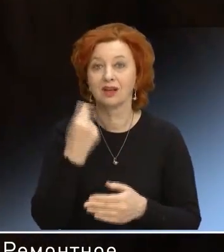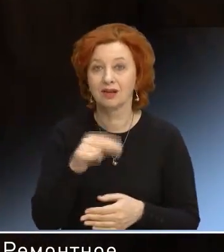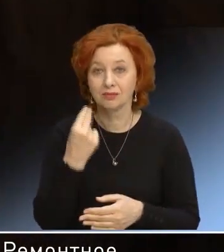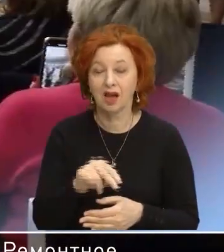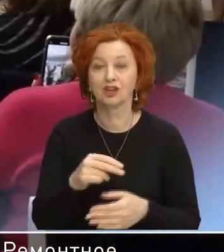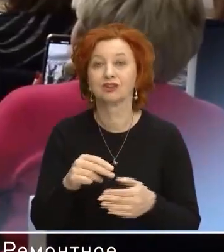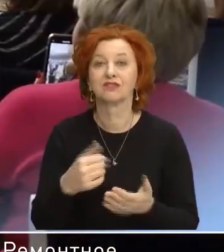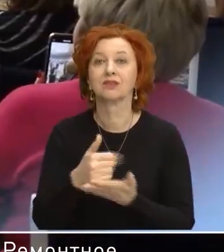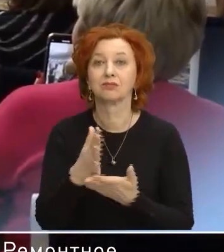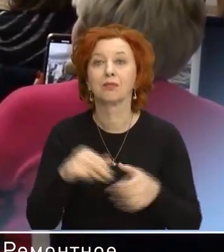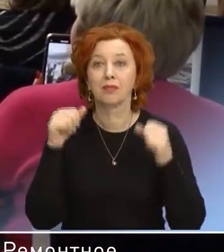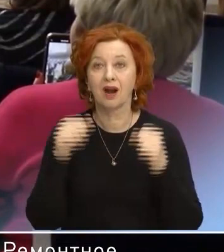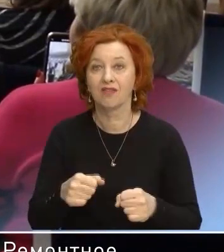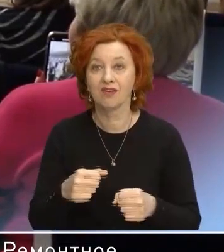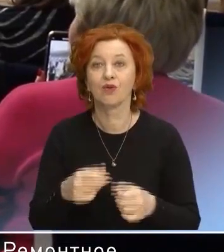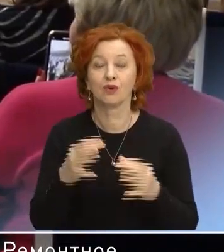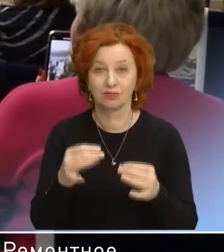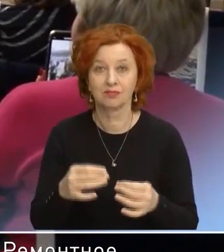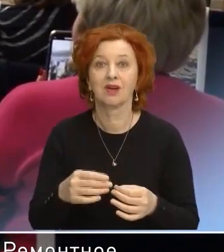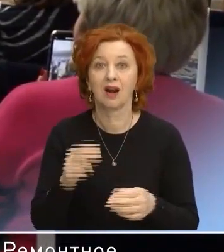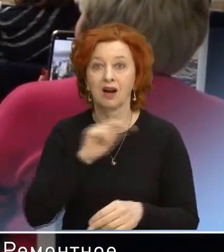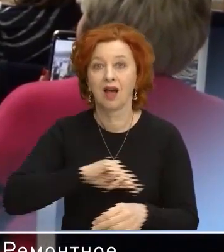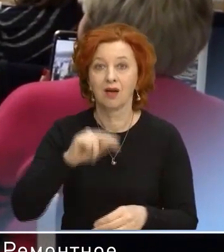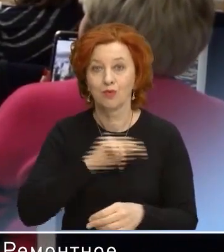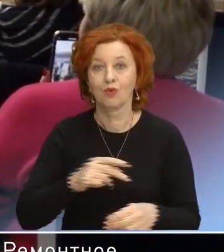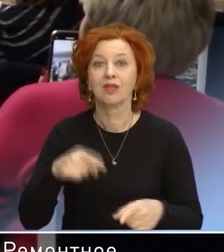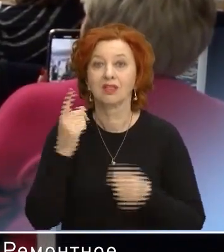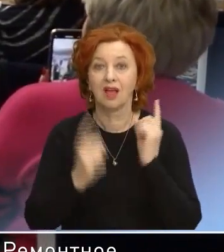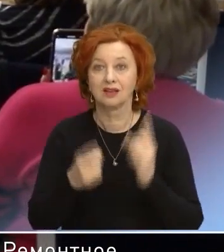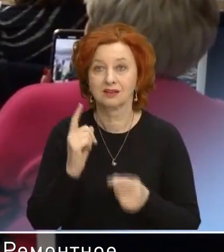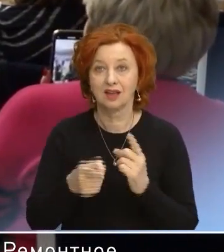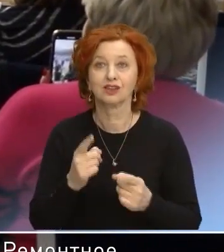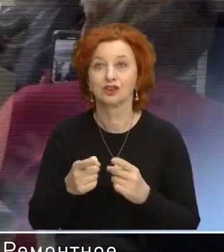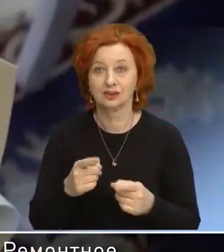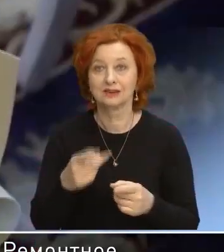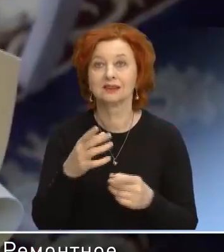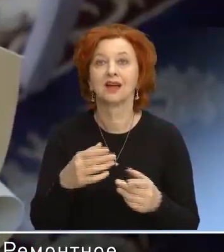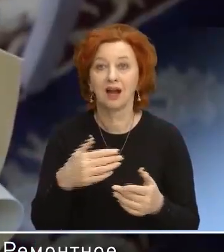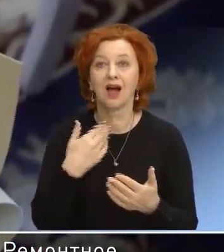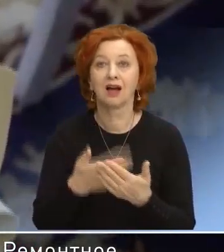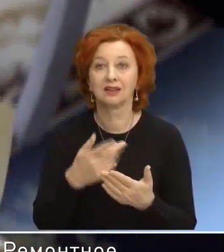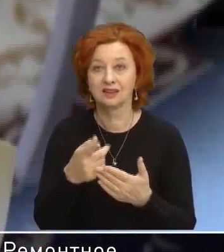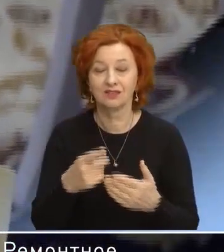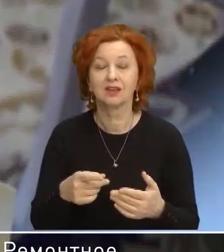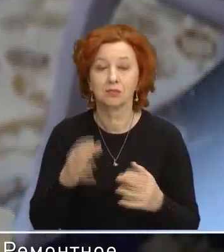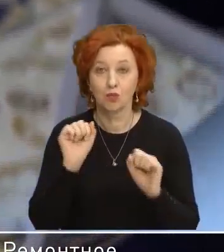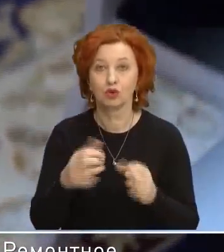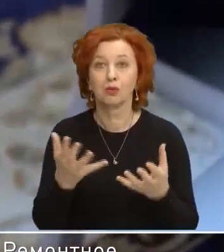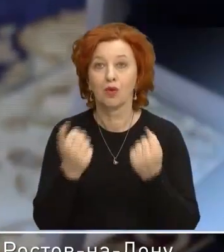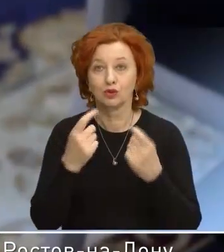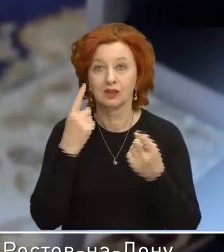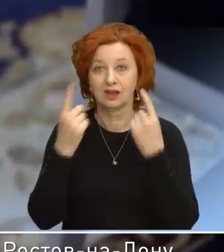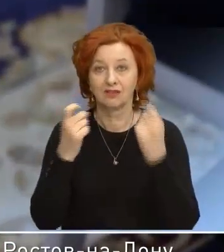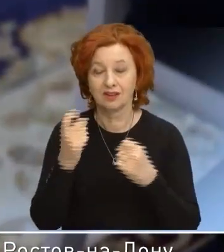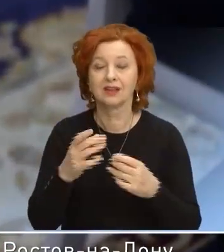доступности оказания правовой помощи потребителям работает телефон горячей линии и создан интерактивный портал, где можно получить информацию